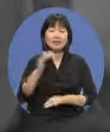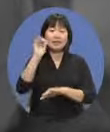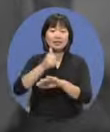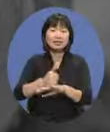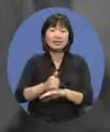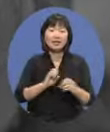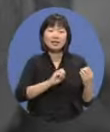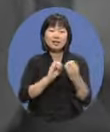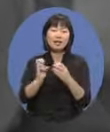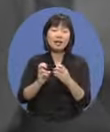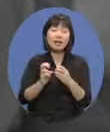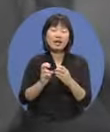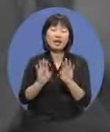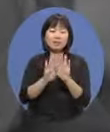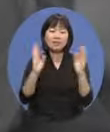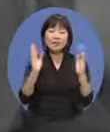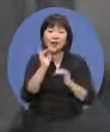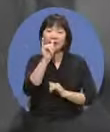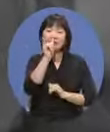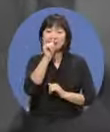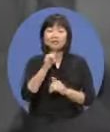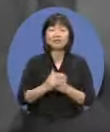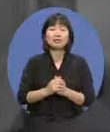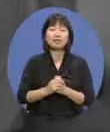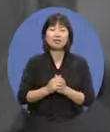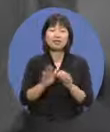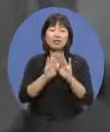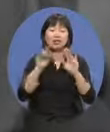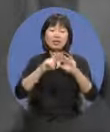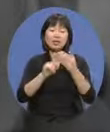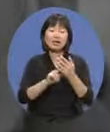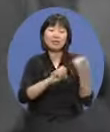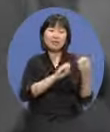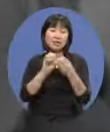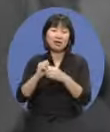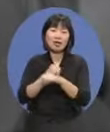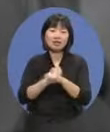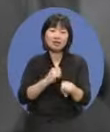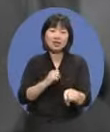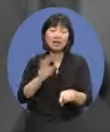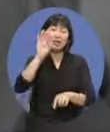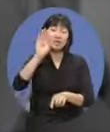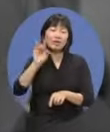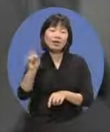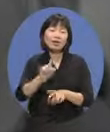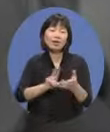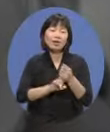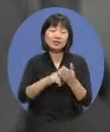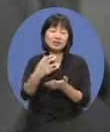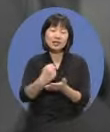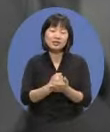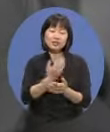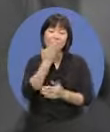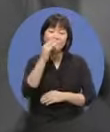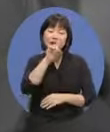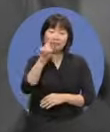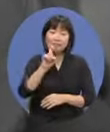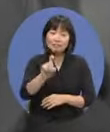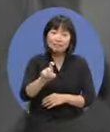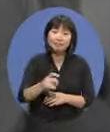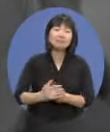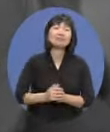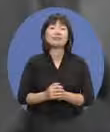드디어 대화의 물꼬가 트이고 열린 마음의 대화는 앞으로 어떤 기적을 가져올까요?